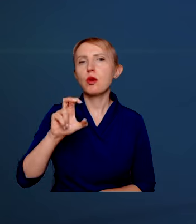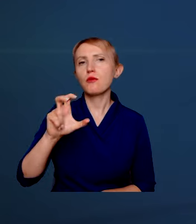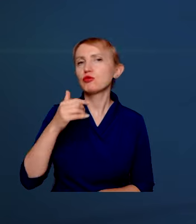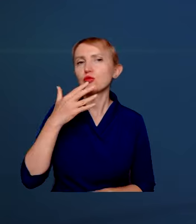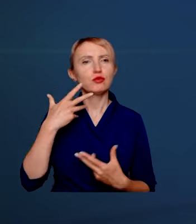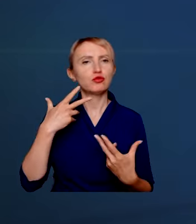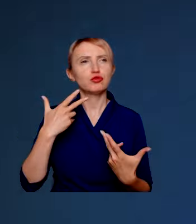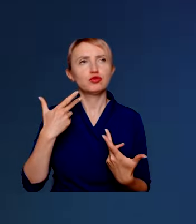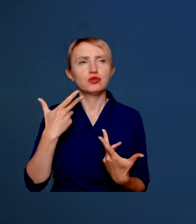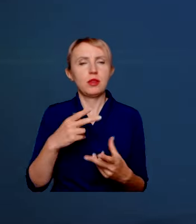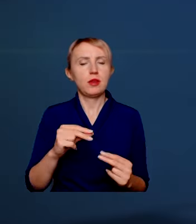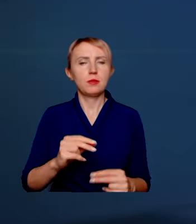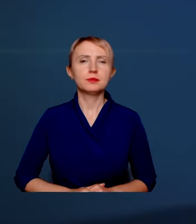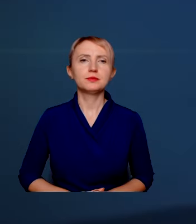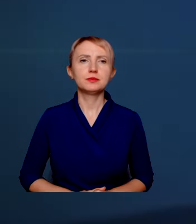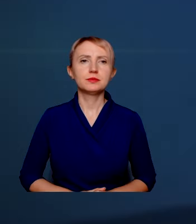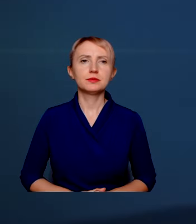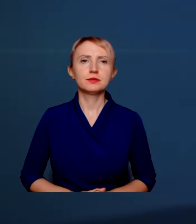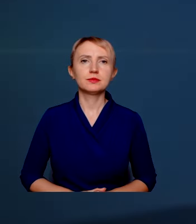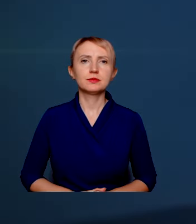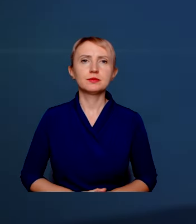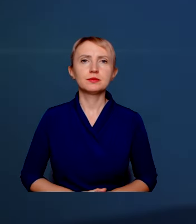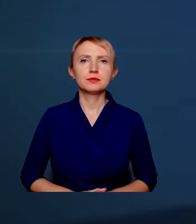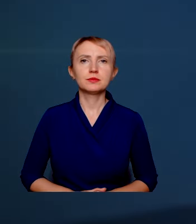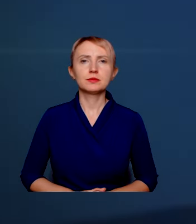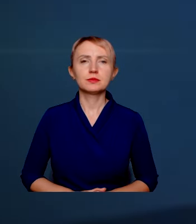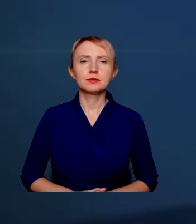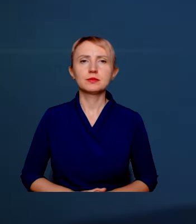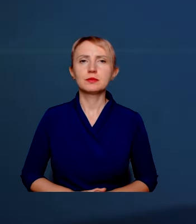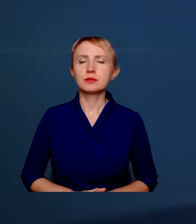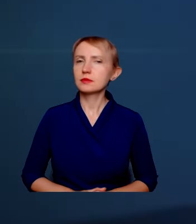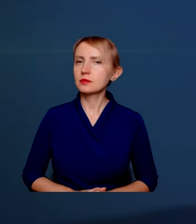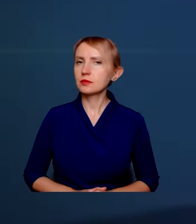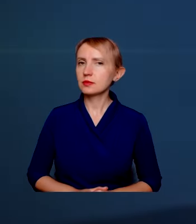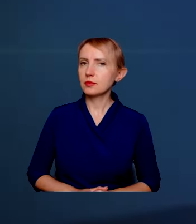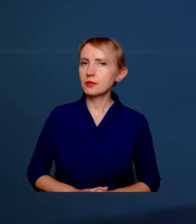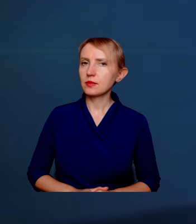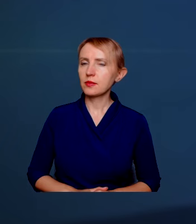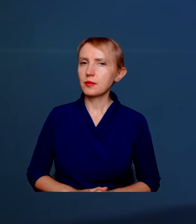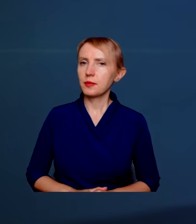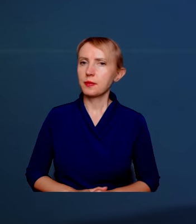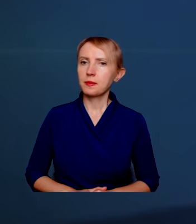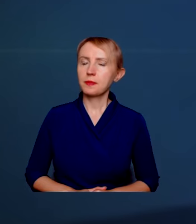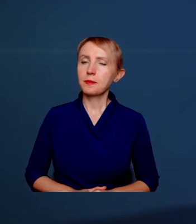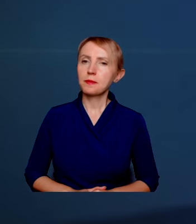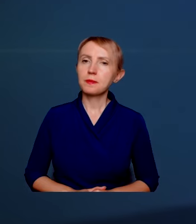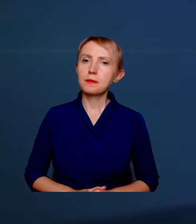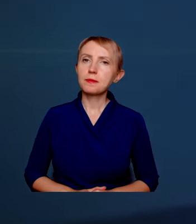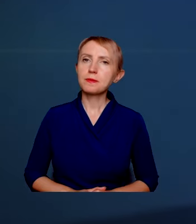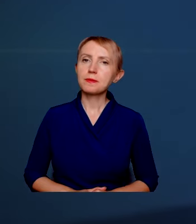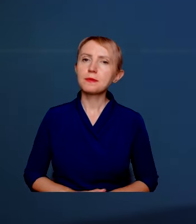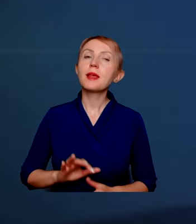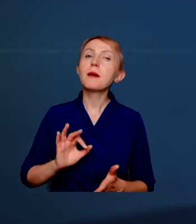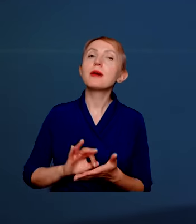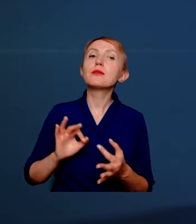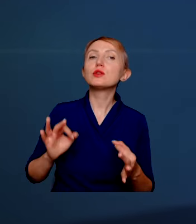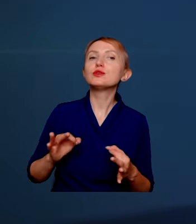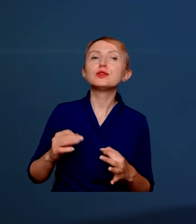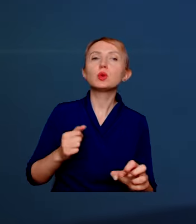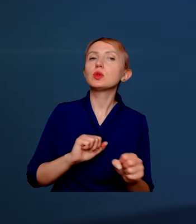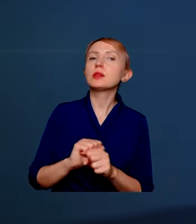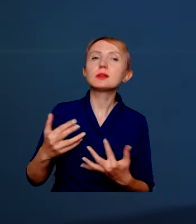nie przewiduje takiej możliwości? Na pewno na dzisiaj jest to no, niełatwe zadanie,